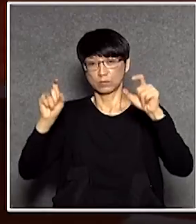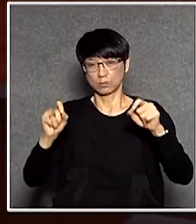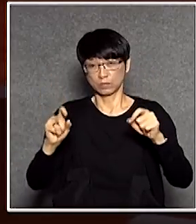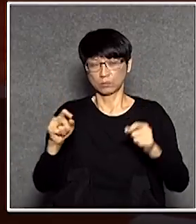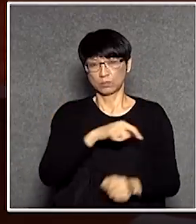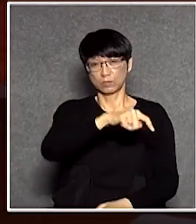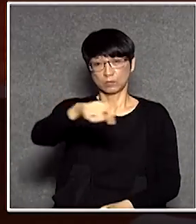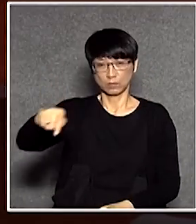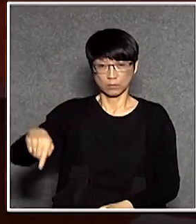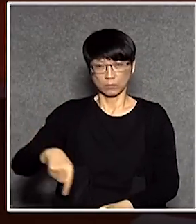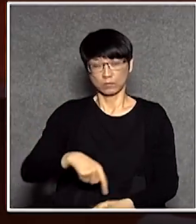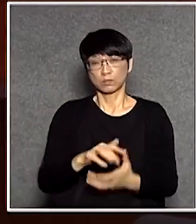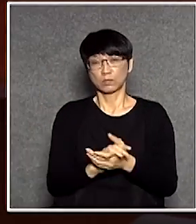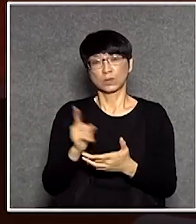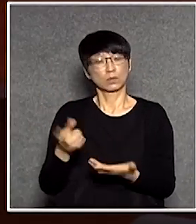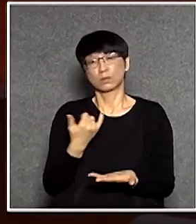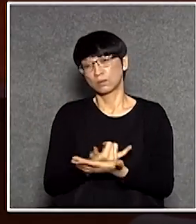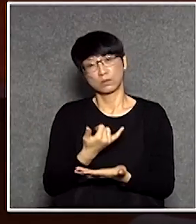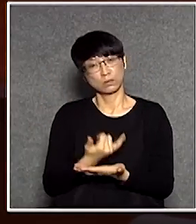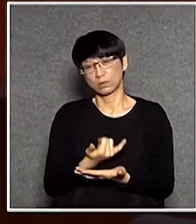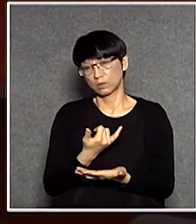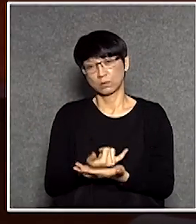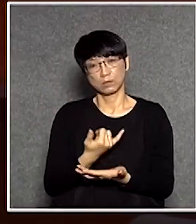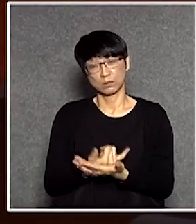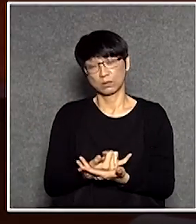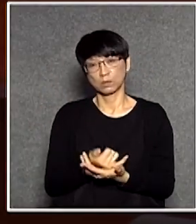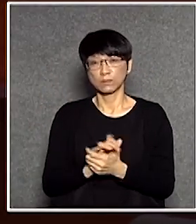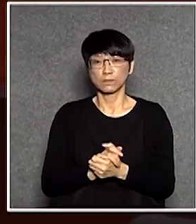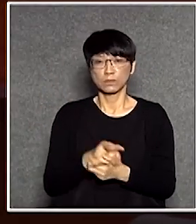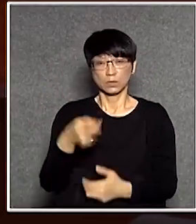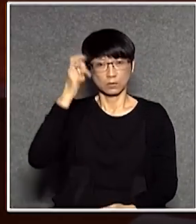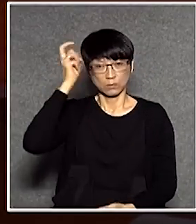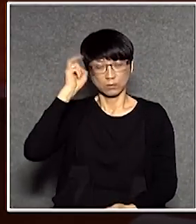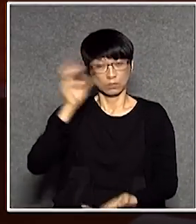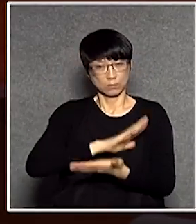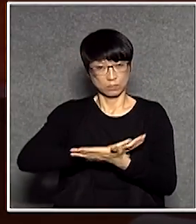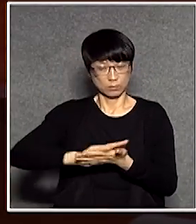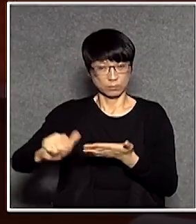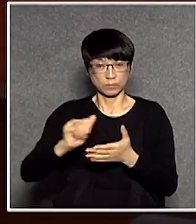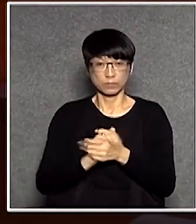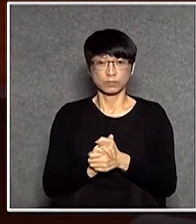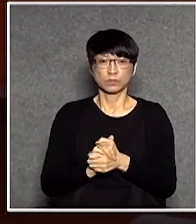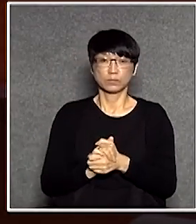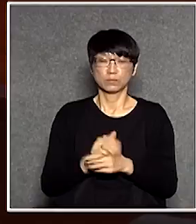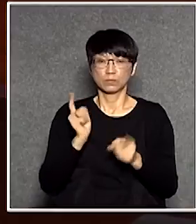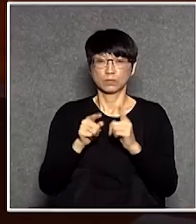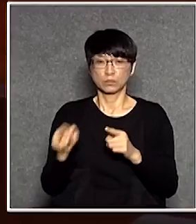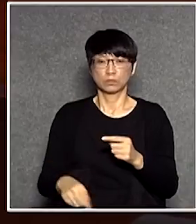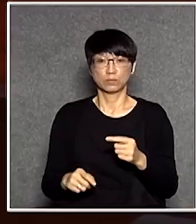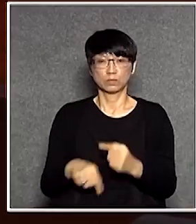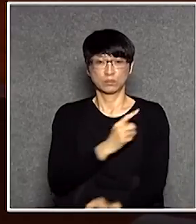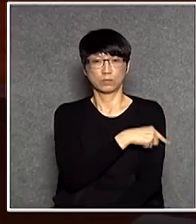泛嘅含義，咁真係結塌塌啊！真係，你諗清楚先講，或者叫隔離嗰個